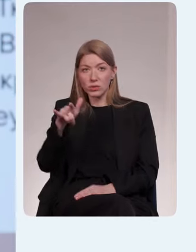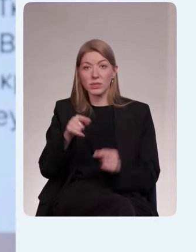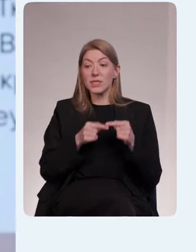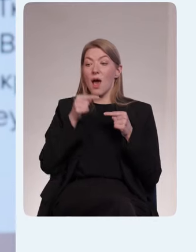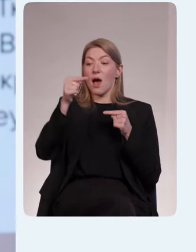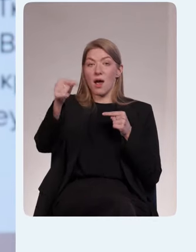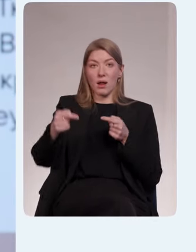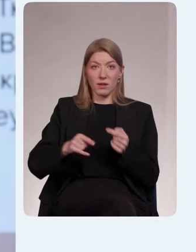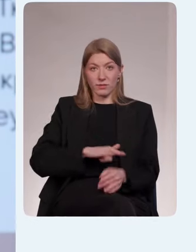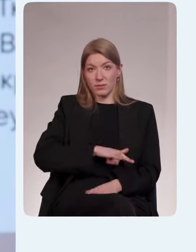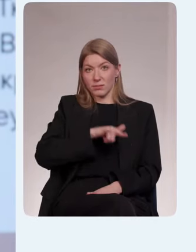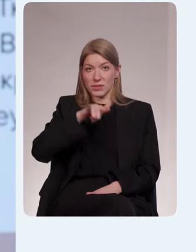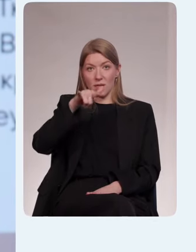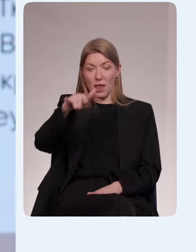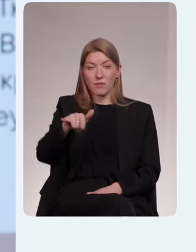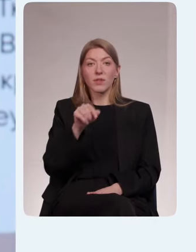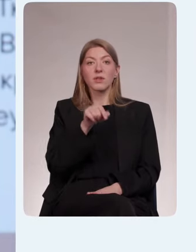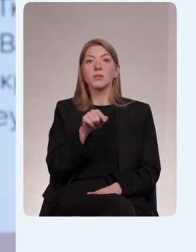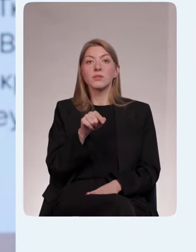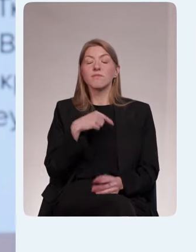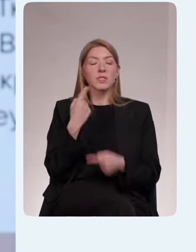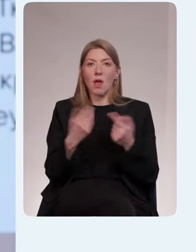следования. И всегда не везет с соседями.